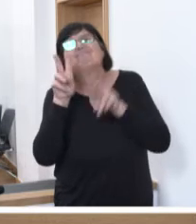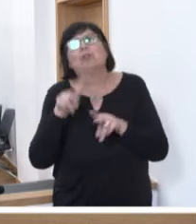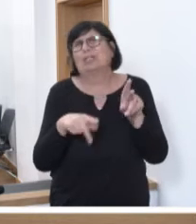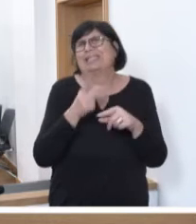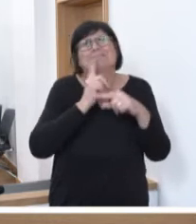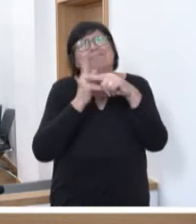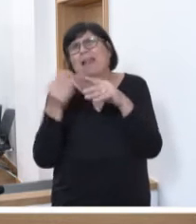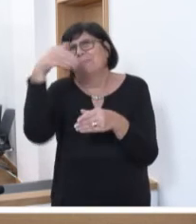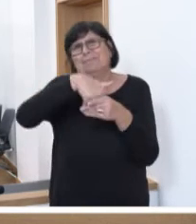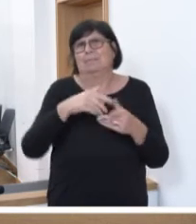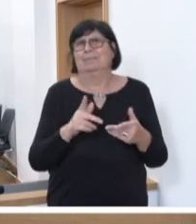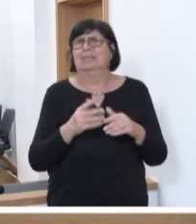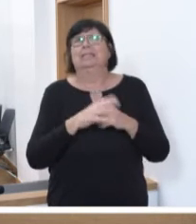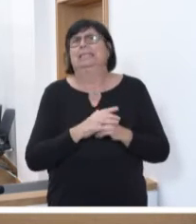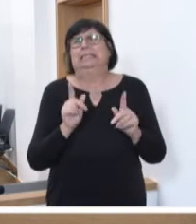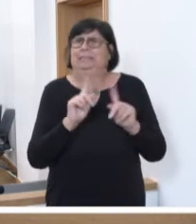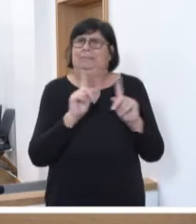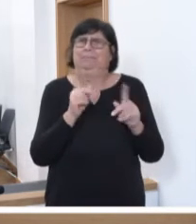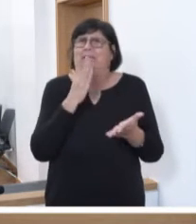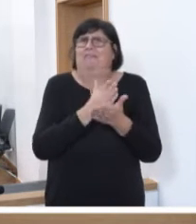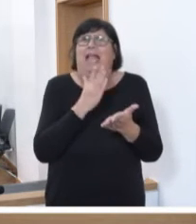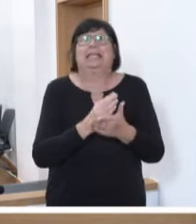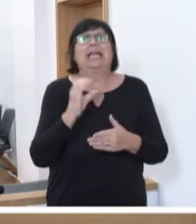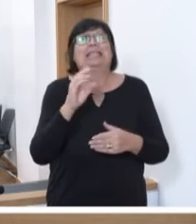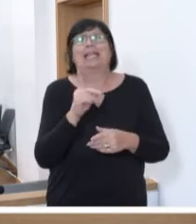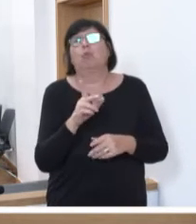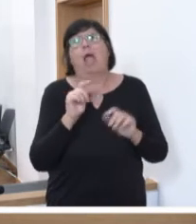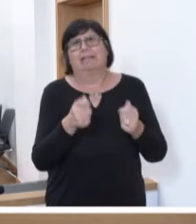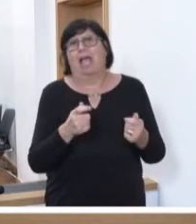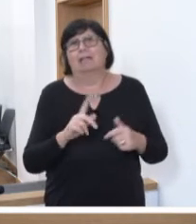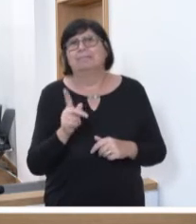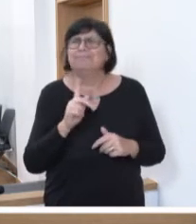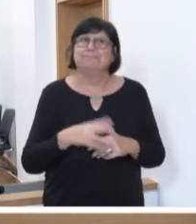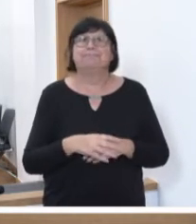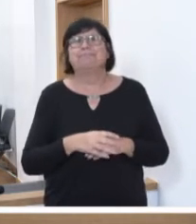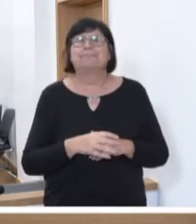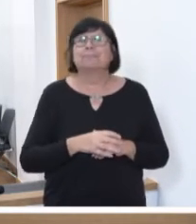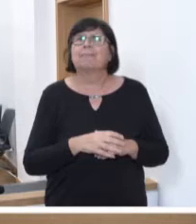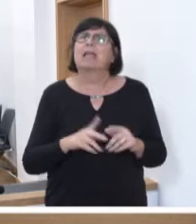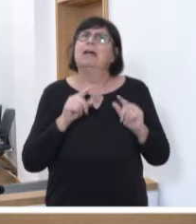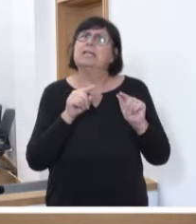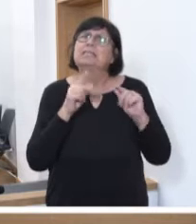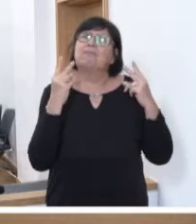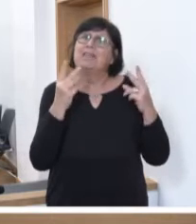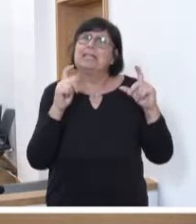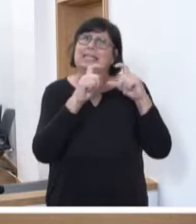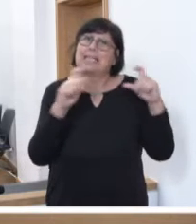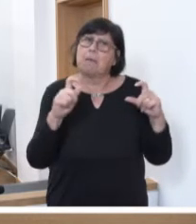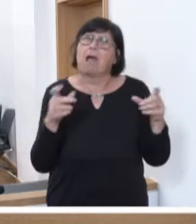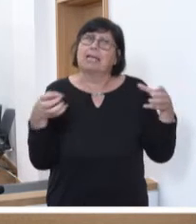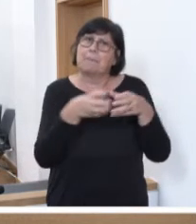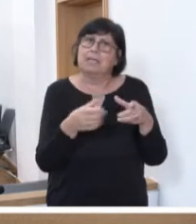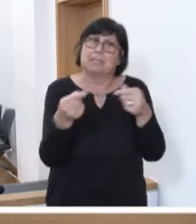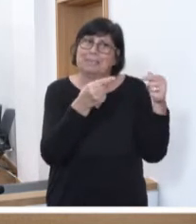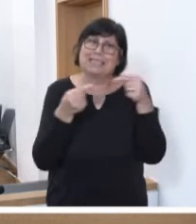schmeißen, kräftig umrühren und voilà, fertig ist der CDU-Antrag, meine Damen und Herren. Wenn wir aber dieses wichtige Thema gemeinsam